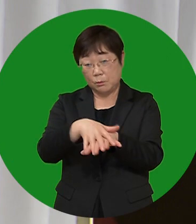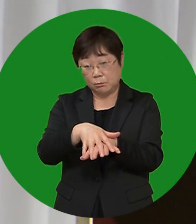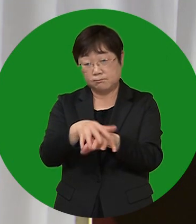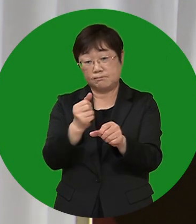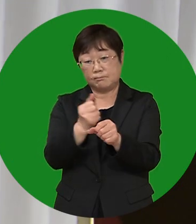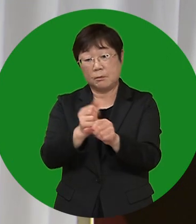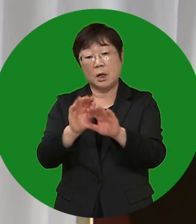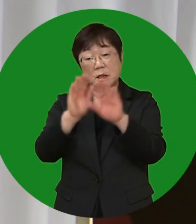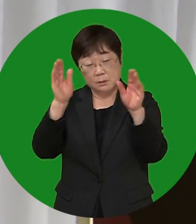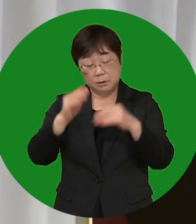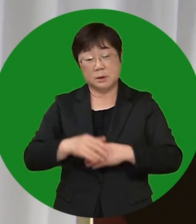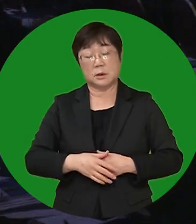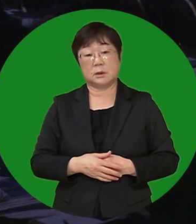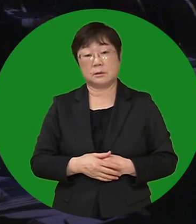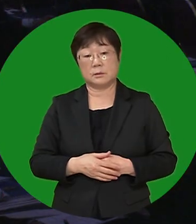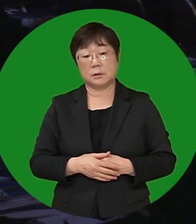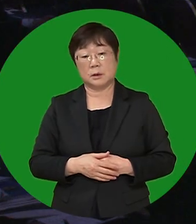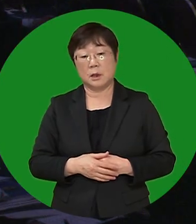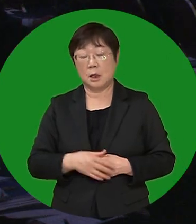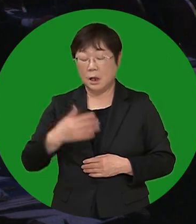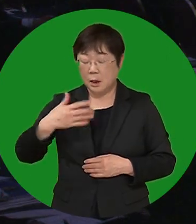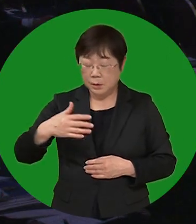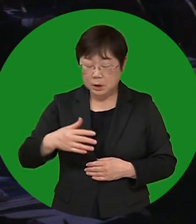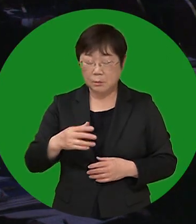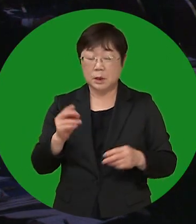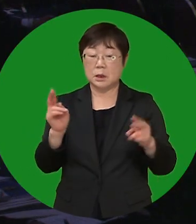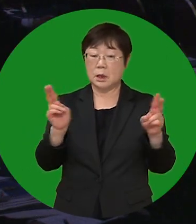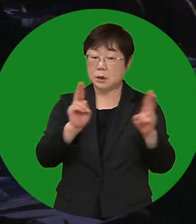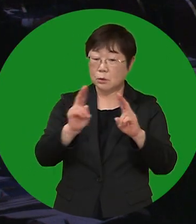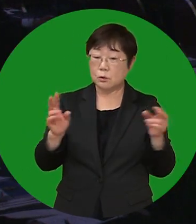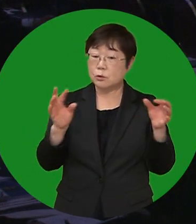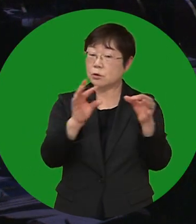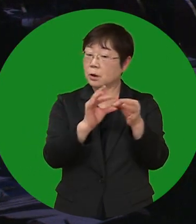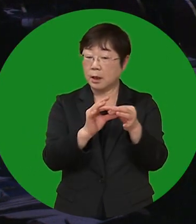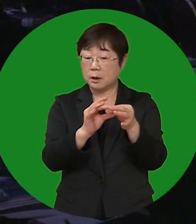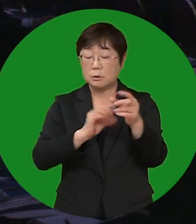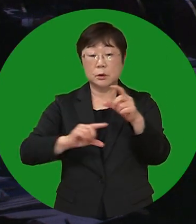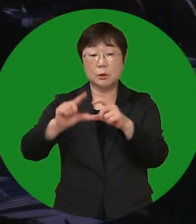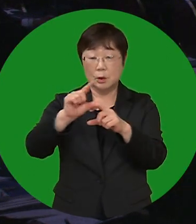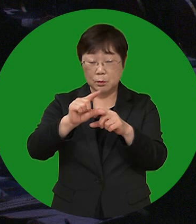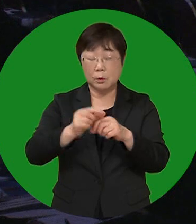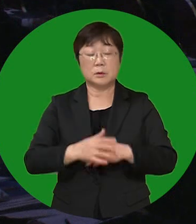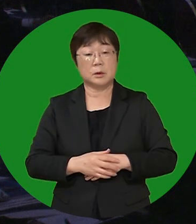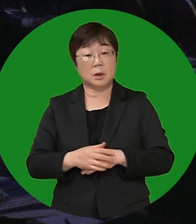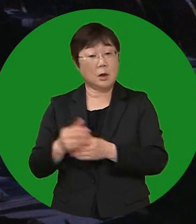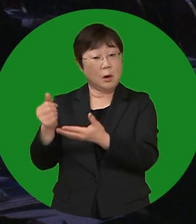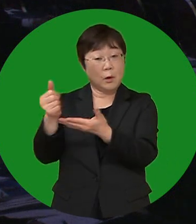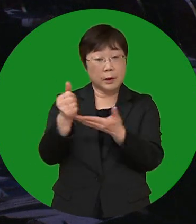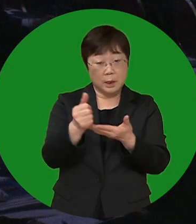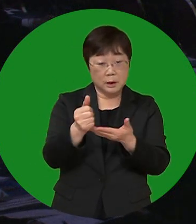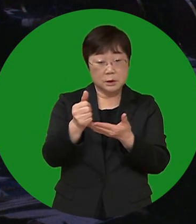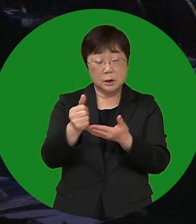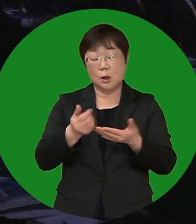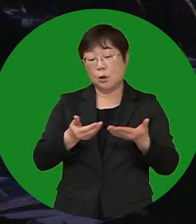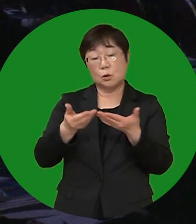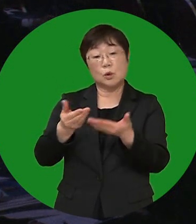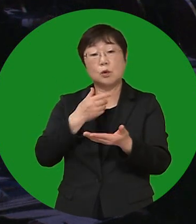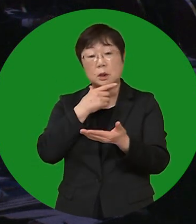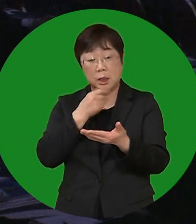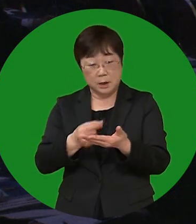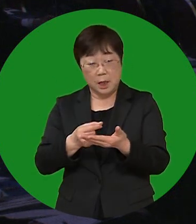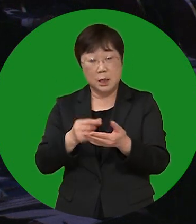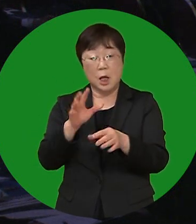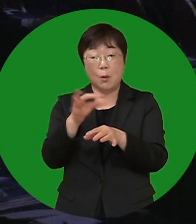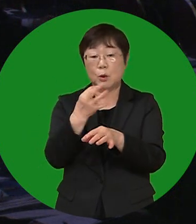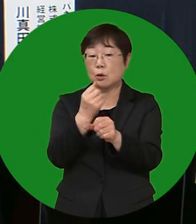作り始めましたまたまたビジネスになるというよりもお客様に届ける